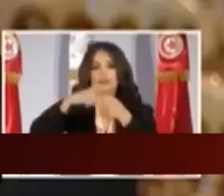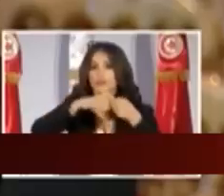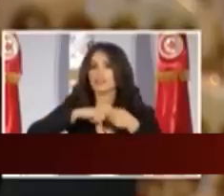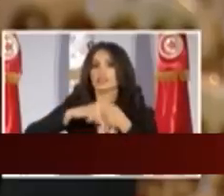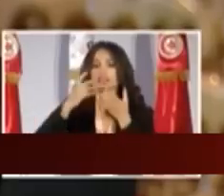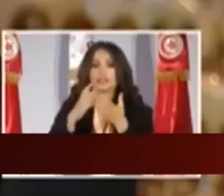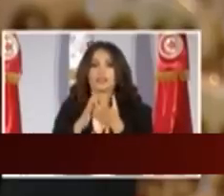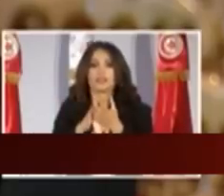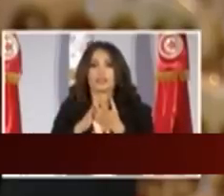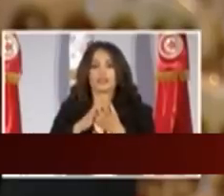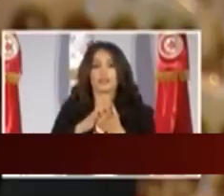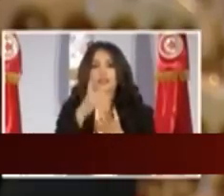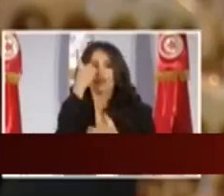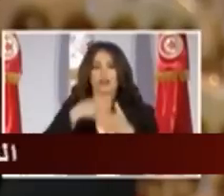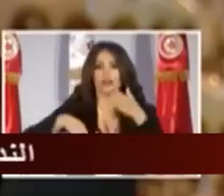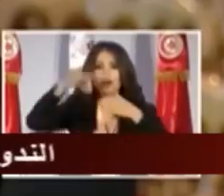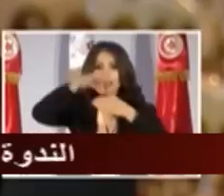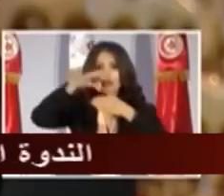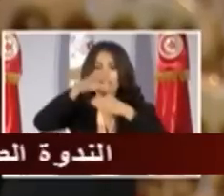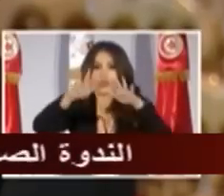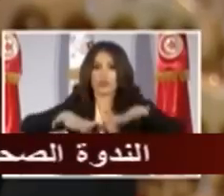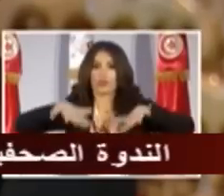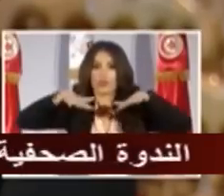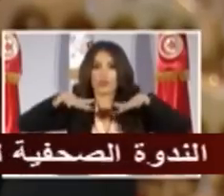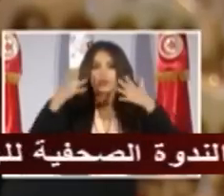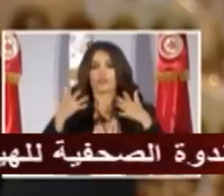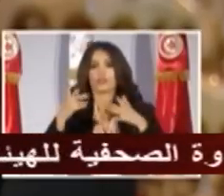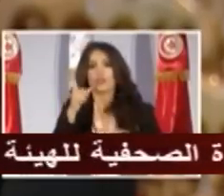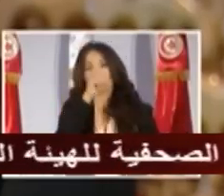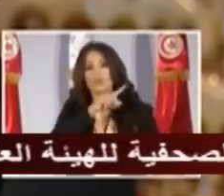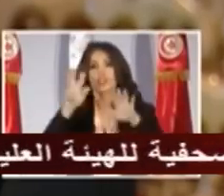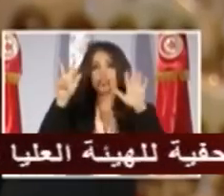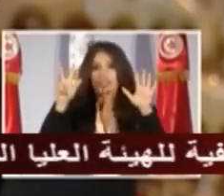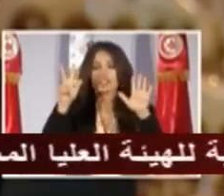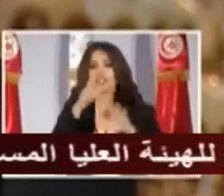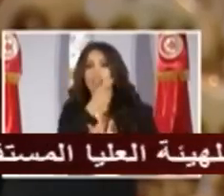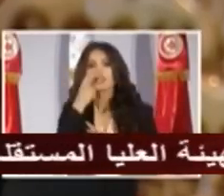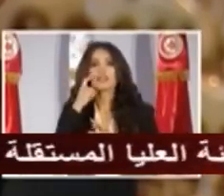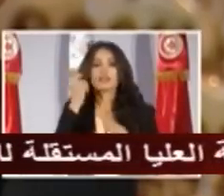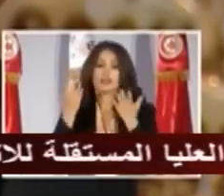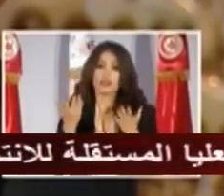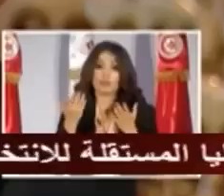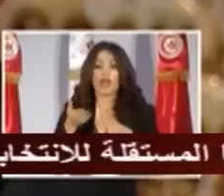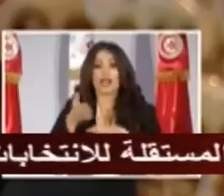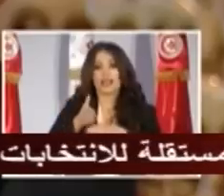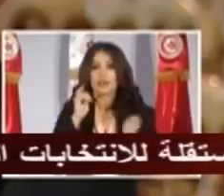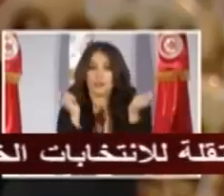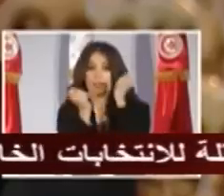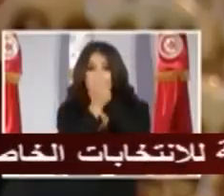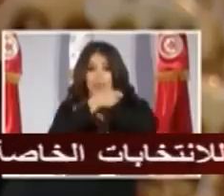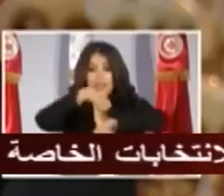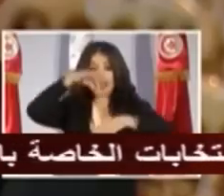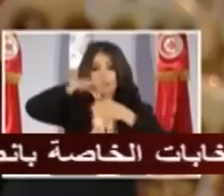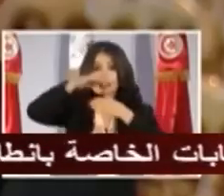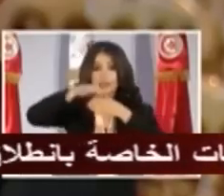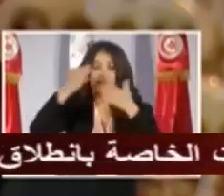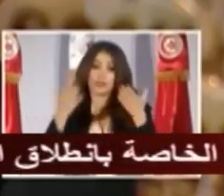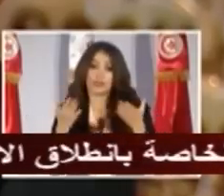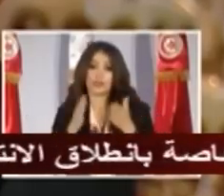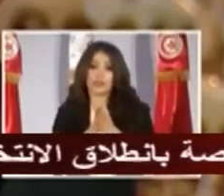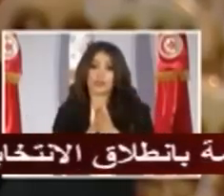يعني النهار ده الانتخابات التشريعيه والسنه وقت اللي قدمنا الانتخابات واللي ممنوع